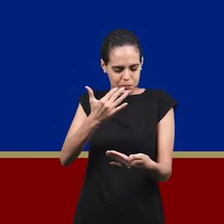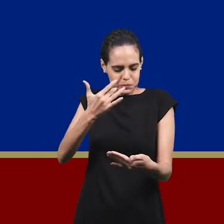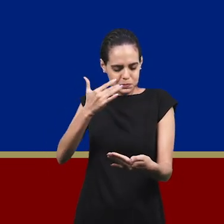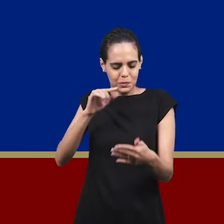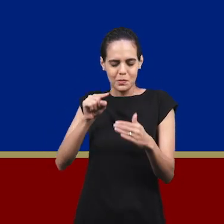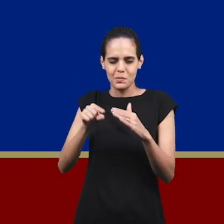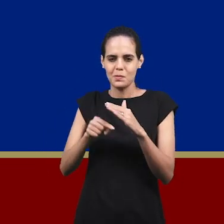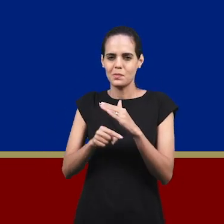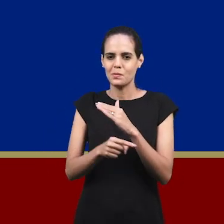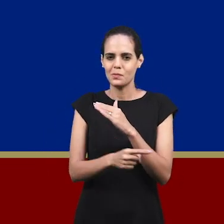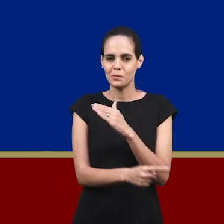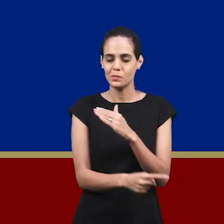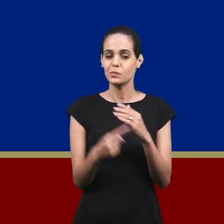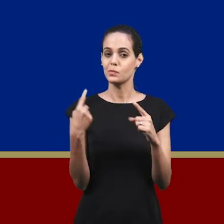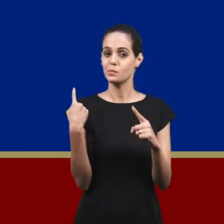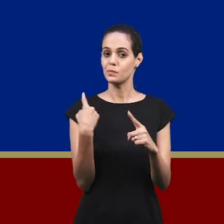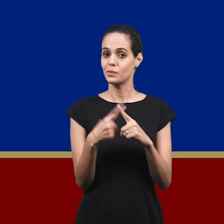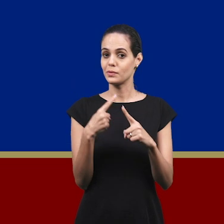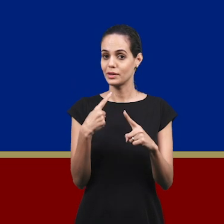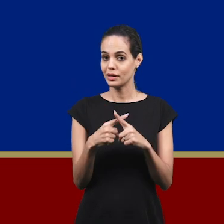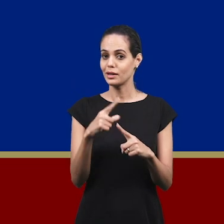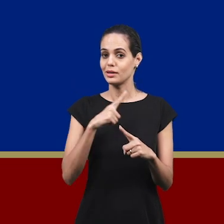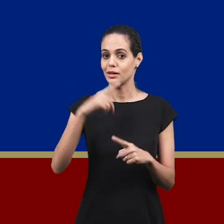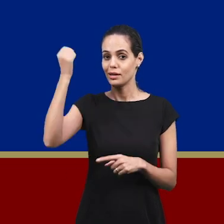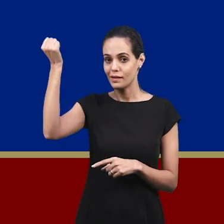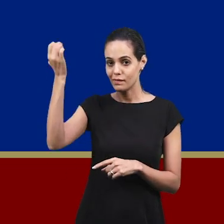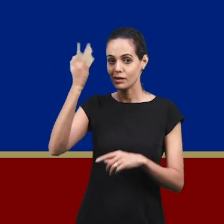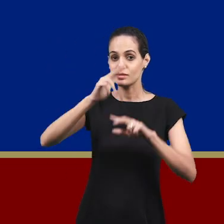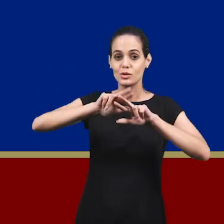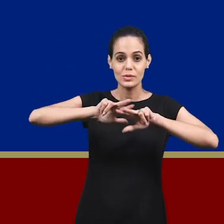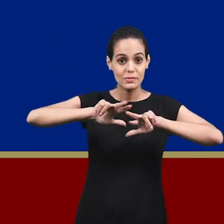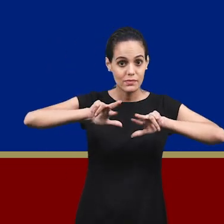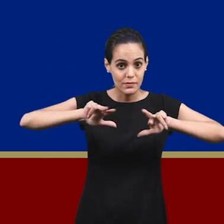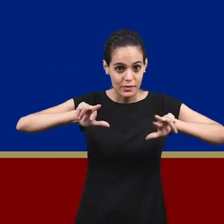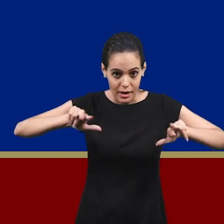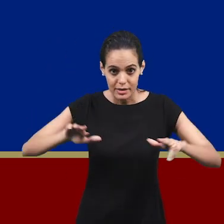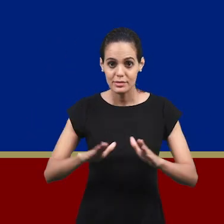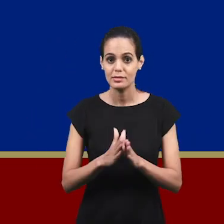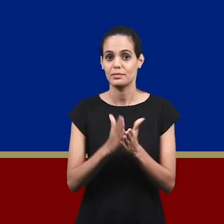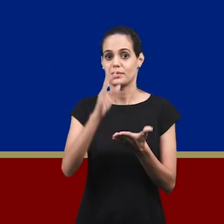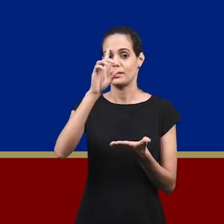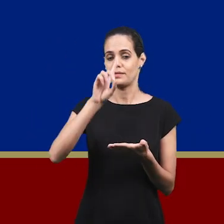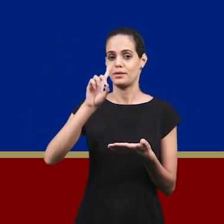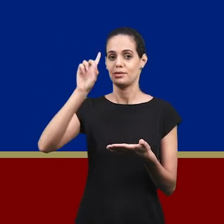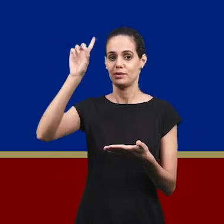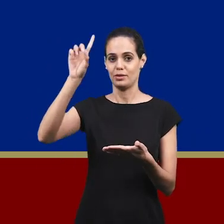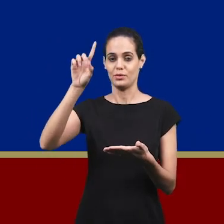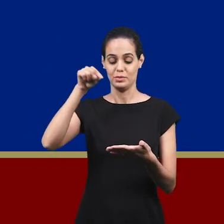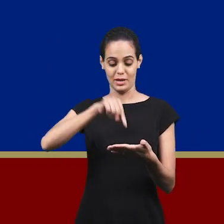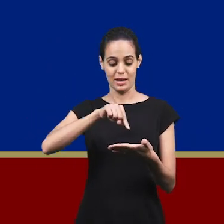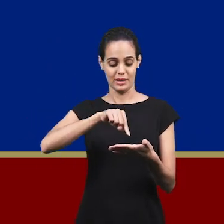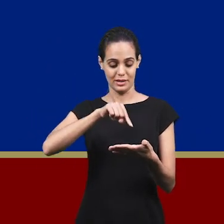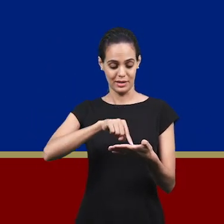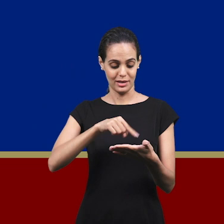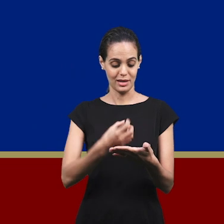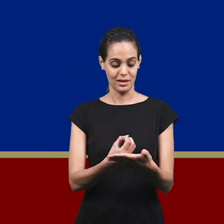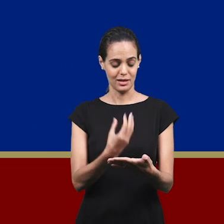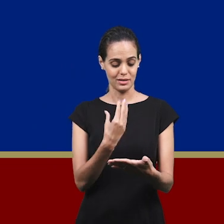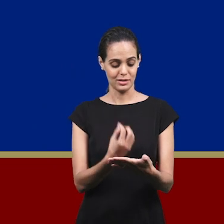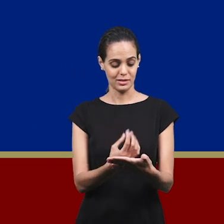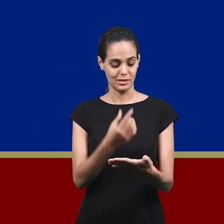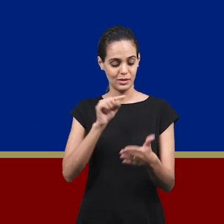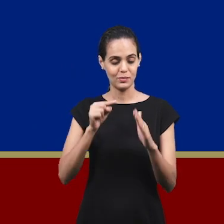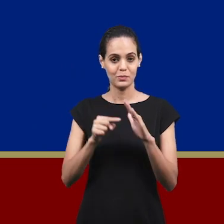richesse inépuisable, de révélation de la parole de Dieu. » Il dit révélation de la parole de Dieu.